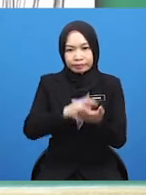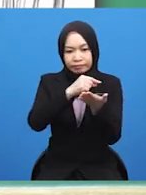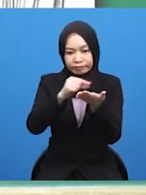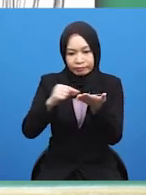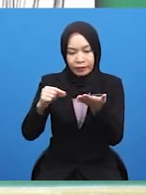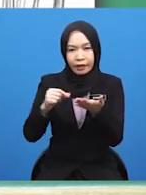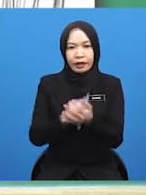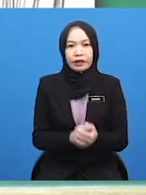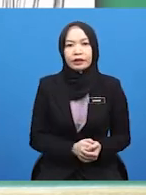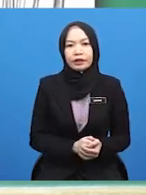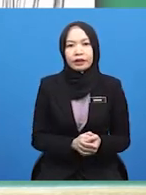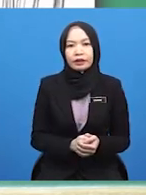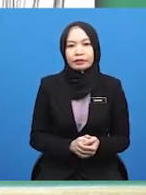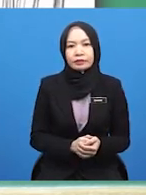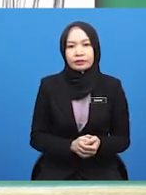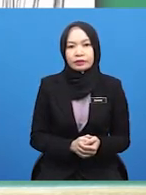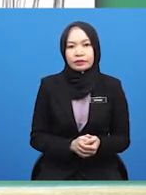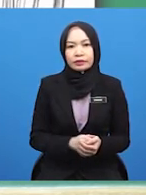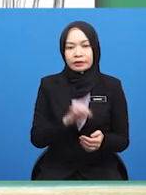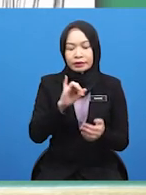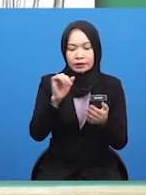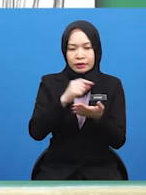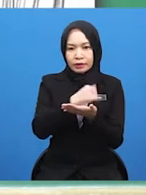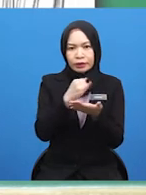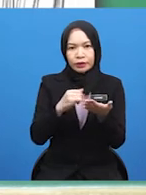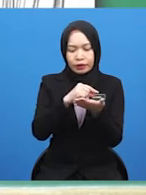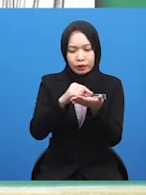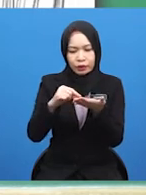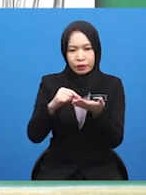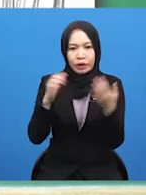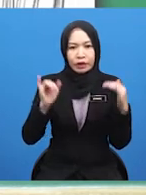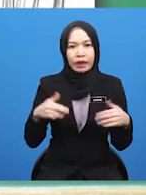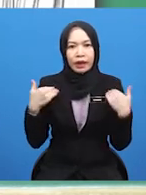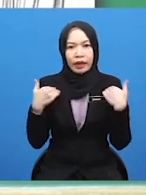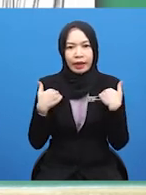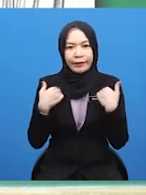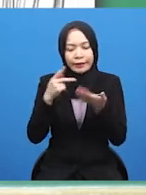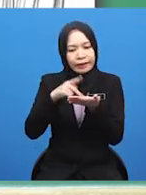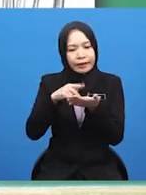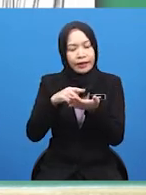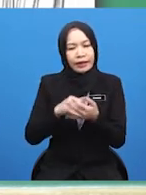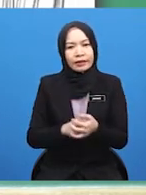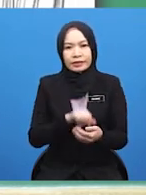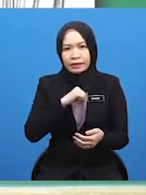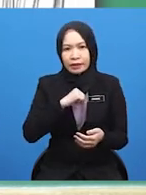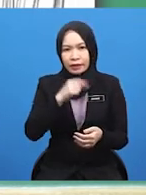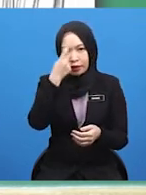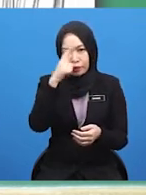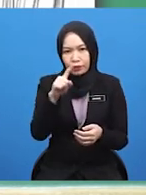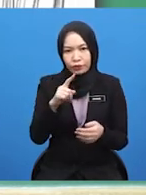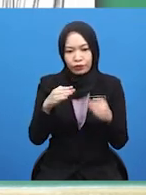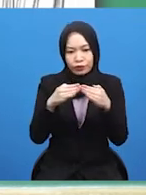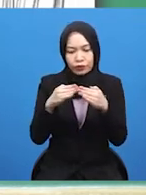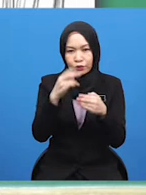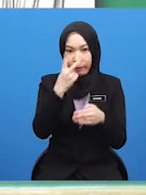dikenali sebagai lukisan kejuruteraan, merupakan lukisan yang mempunyai skala tertentu untuk memastikan sudut pandangan